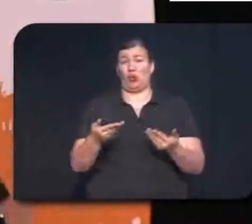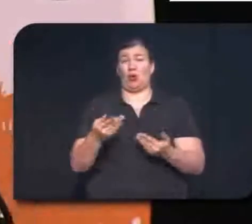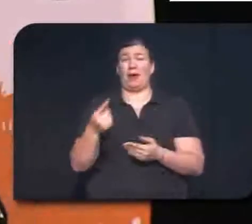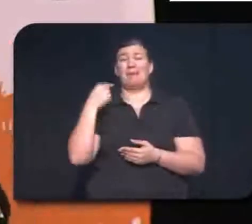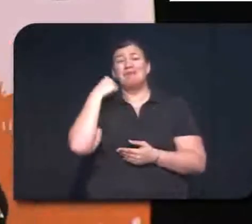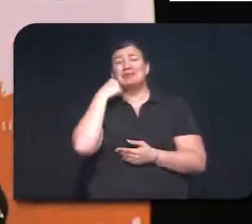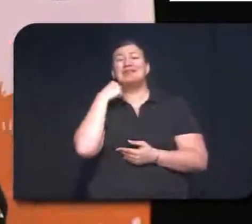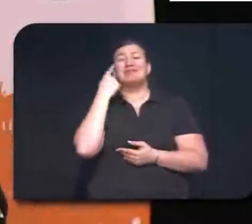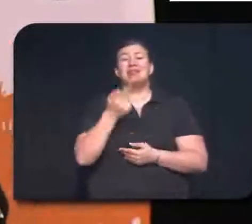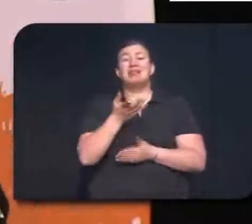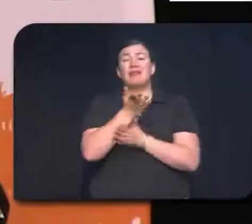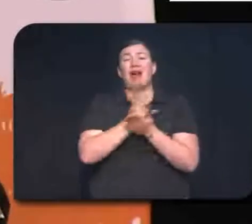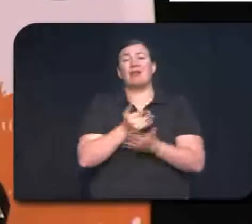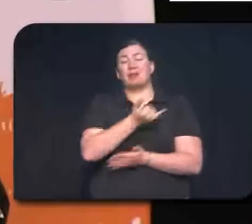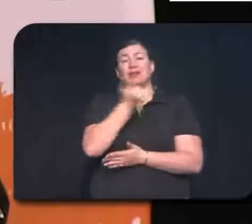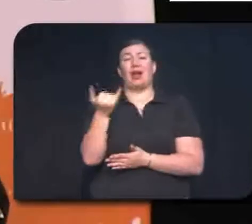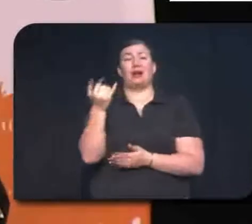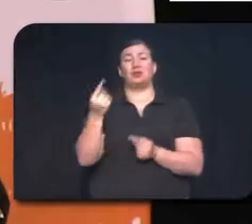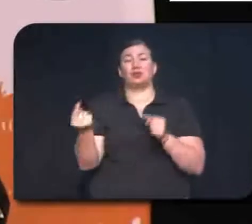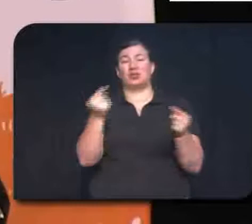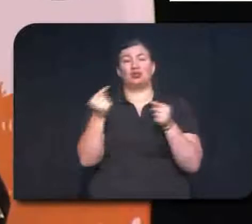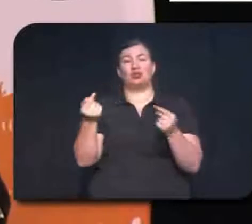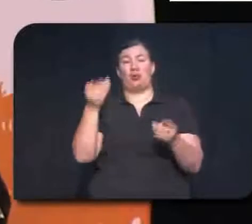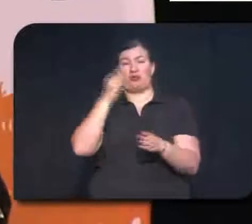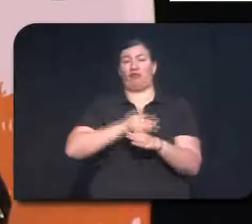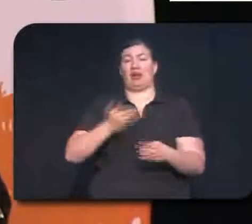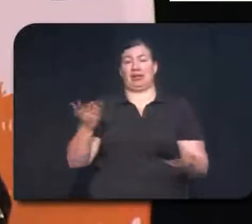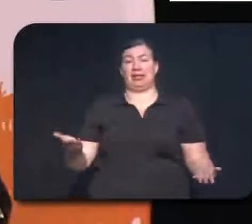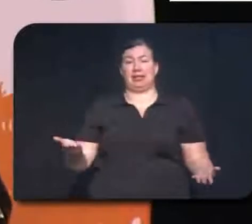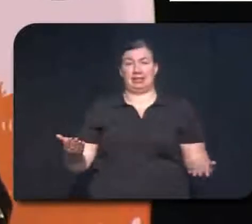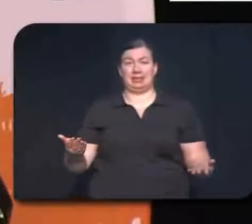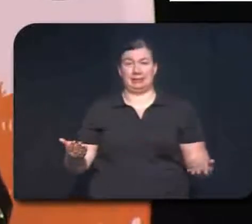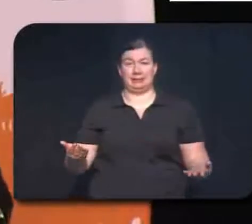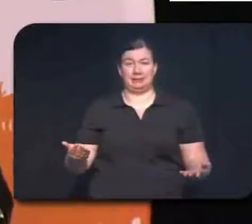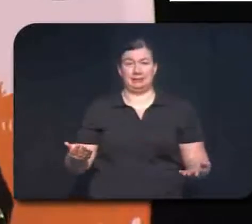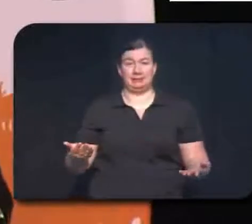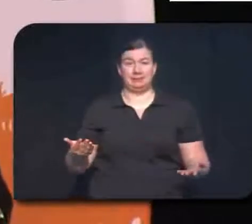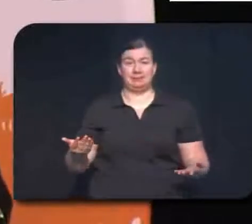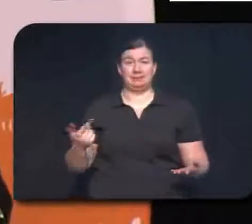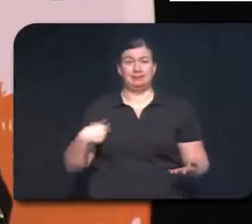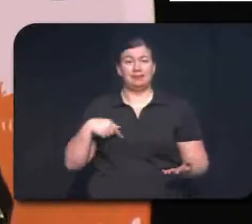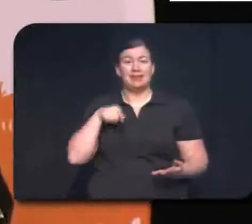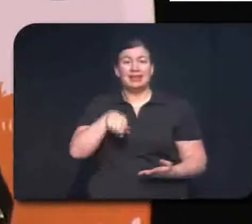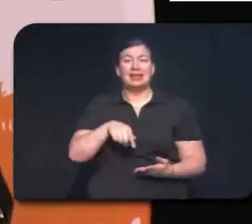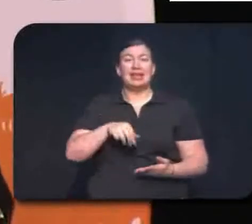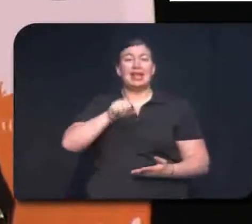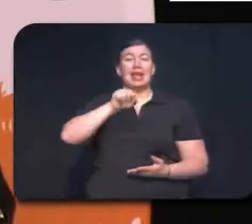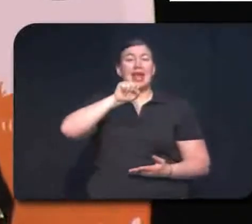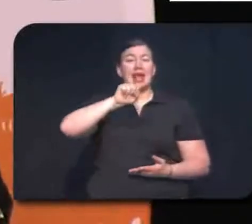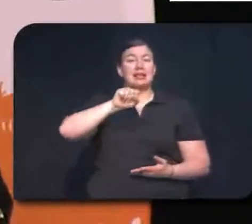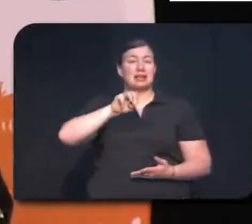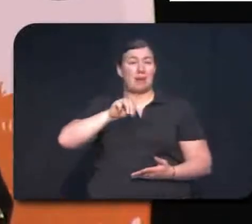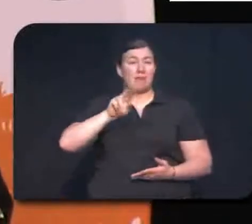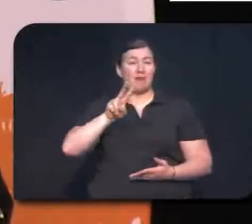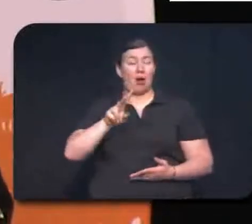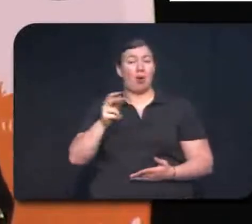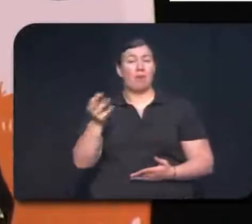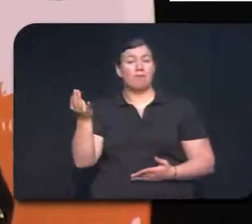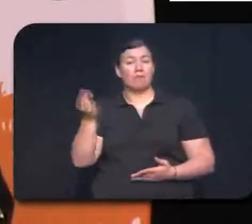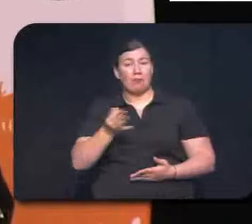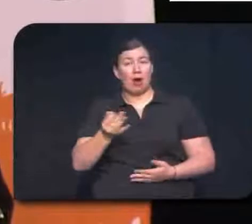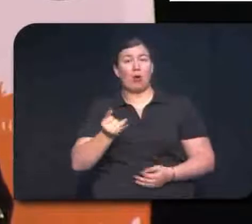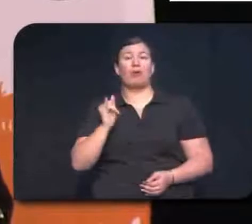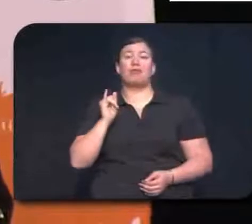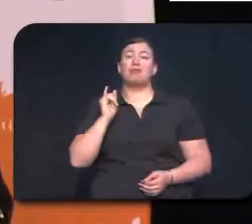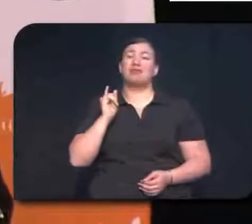nächsten halben Jahr führen dass wir dass wir eine SMV brauchen haben wir bei dem